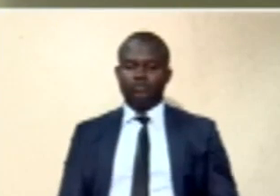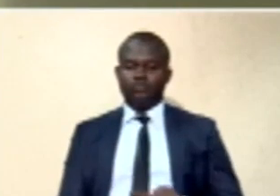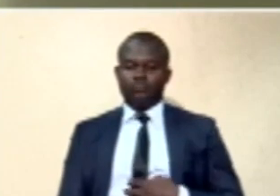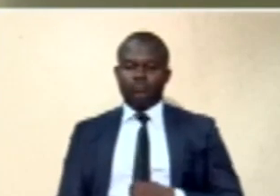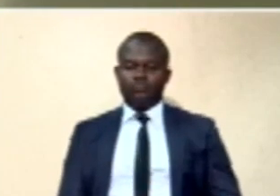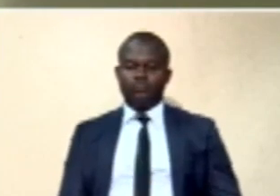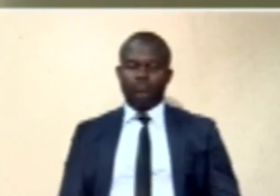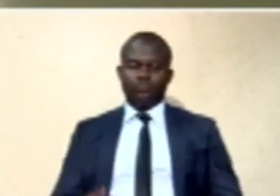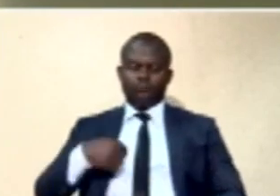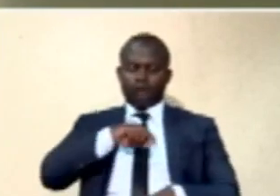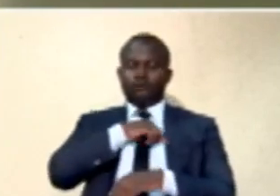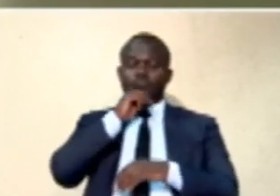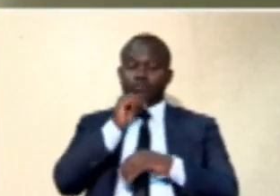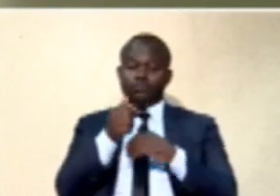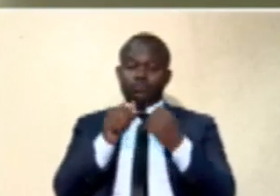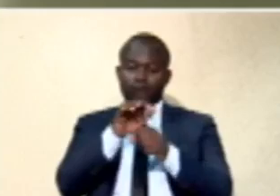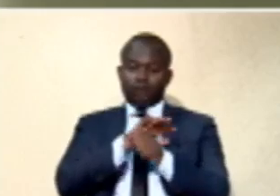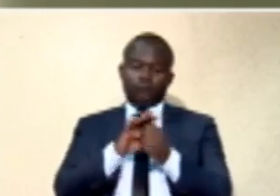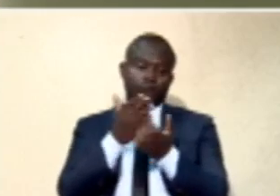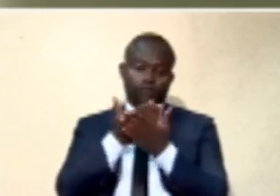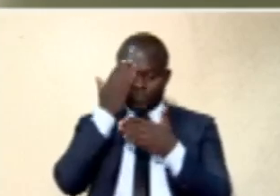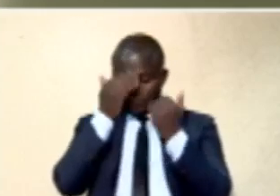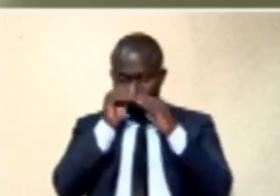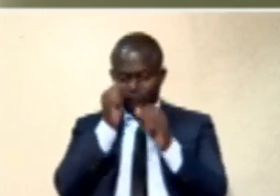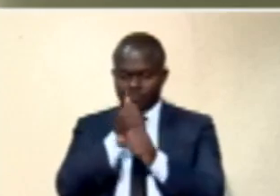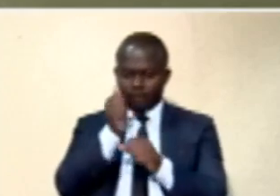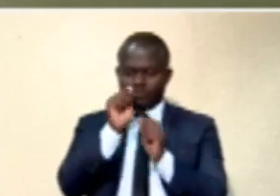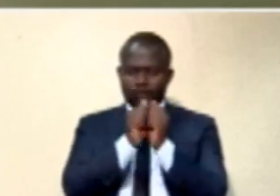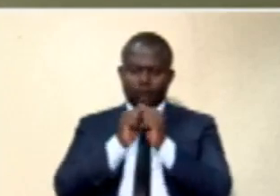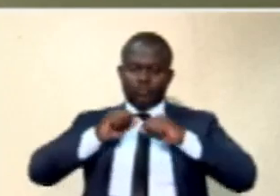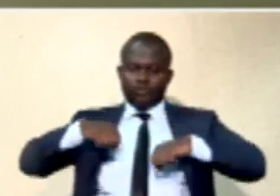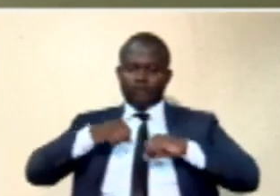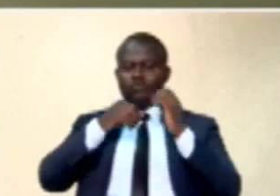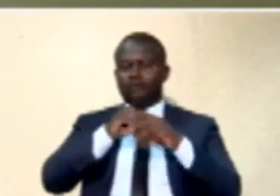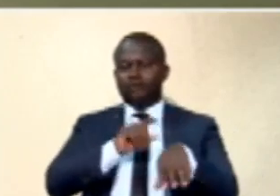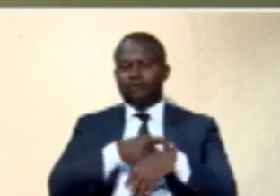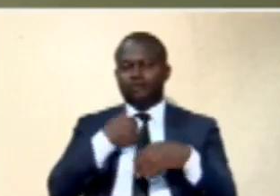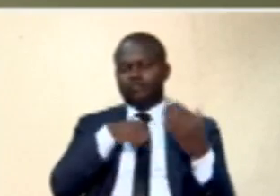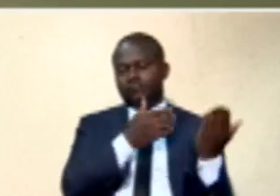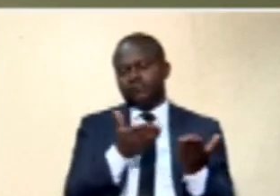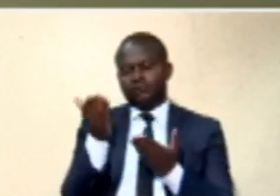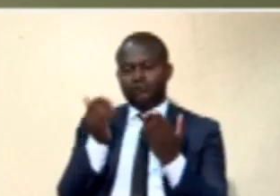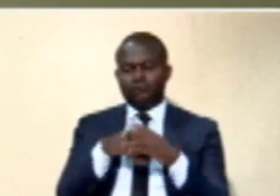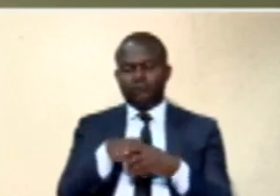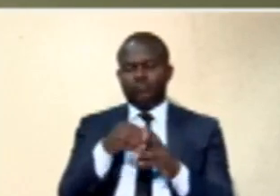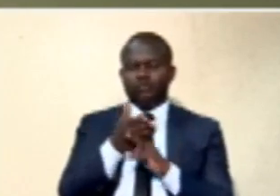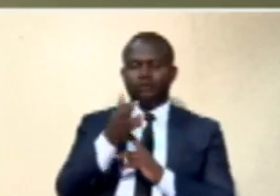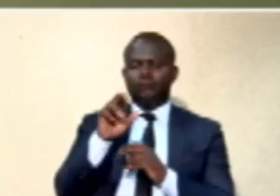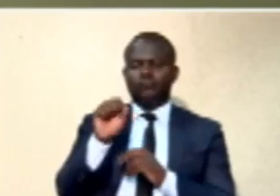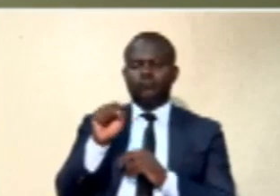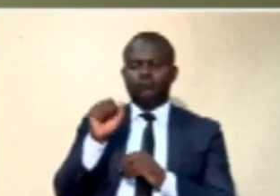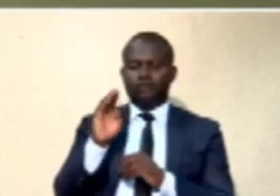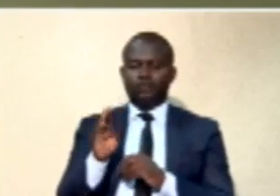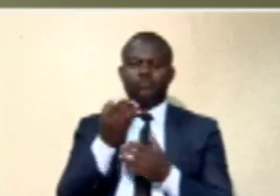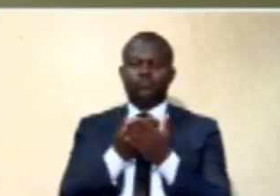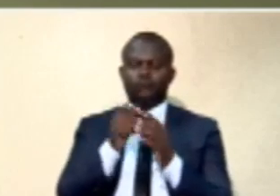twatindije kubera yuko ataruzuza ibisabwa kugira ngo dukorane nawe amasezerano. Mu gihe twakiriye dosiye yuzuye kuri RSSB ifata nibura